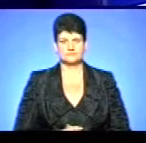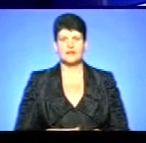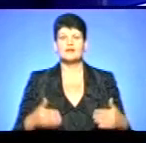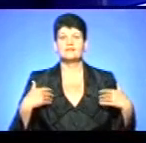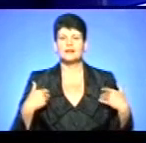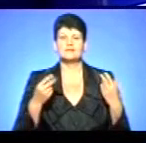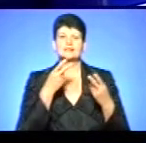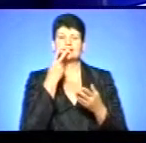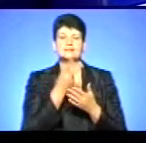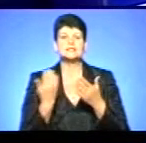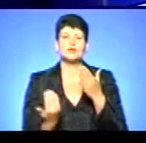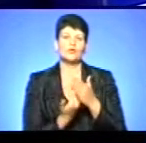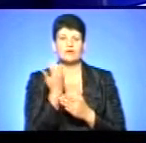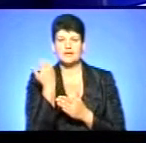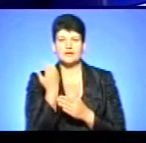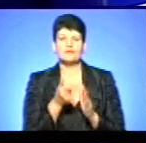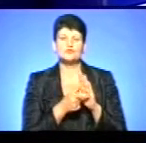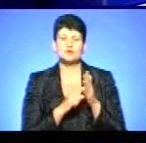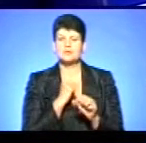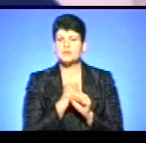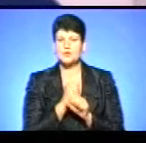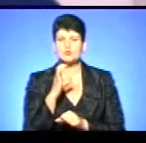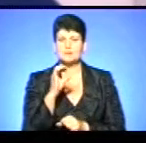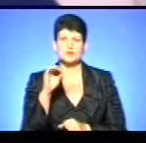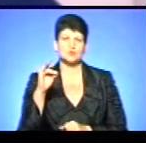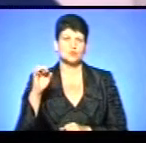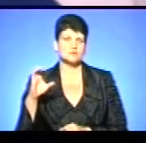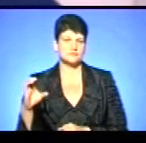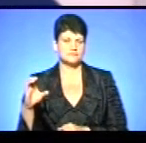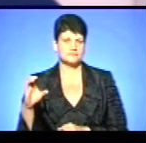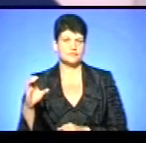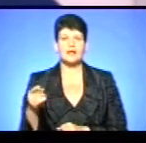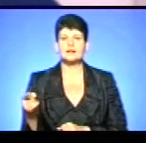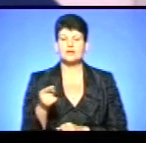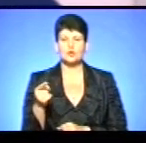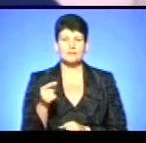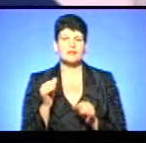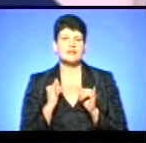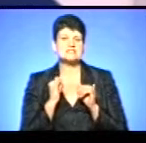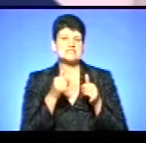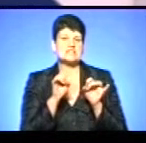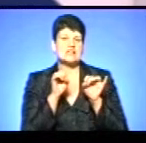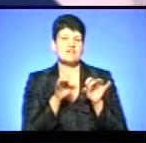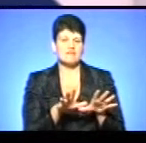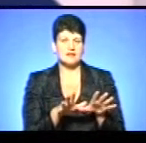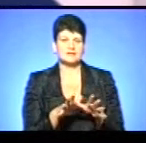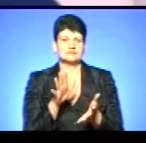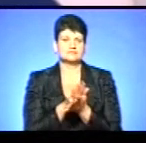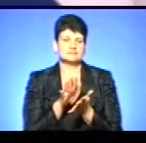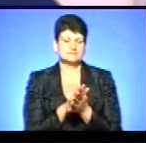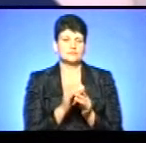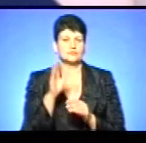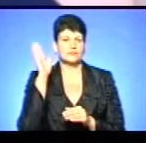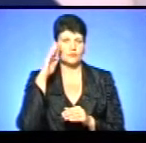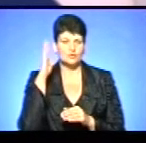Вітаю, ви дивитесь новини. У студії працює Соломія Струс. Тернополяни зливали побутові відходи у річку Серед. Про це та